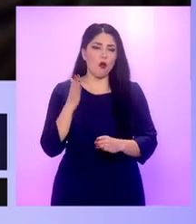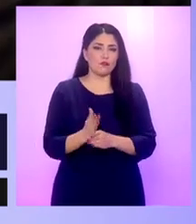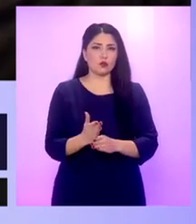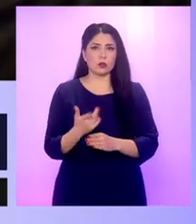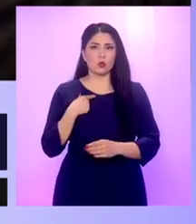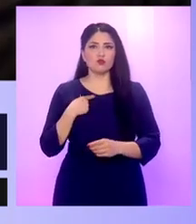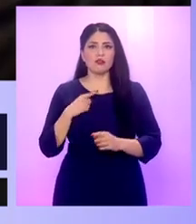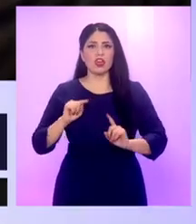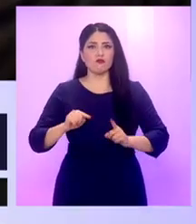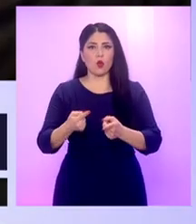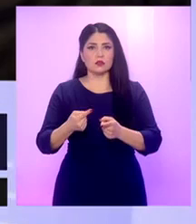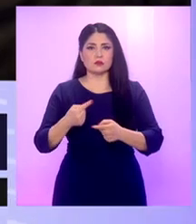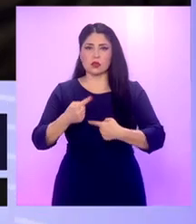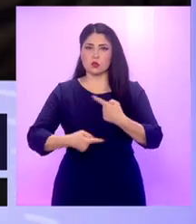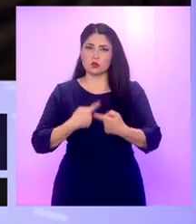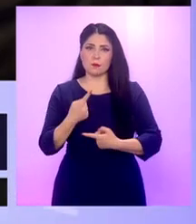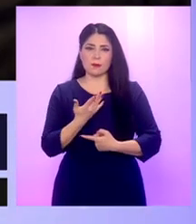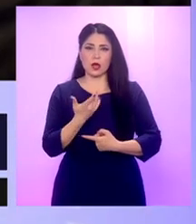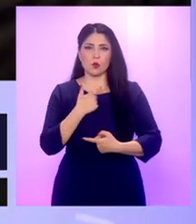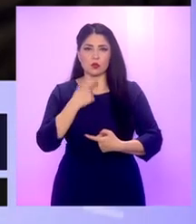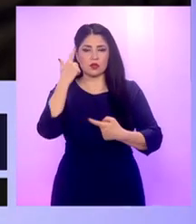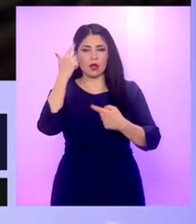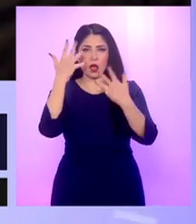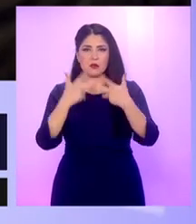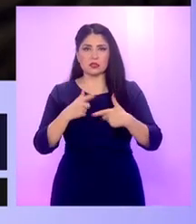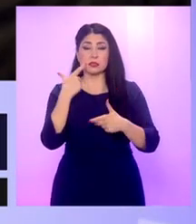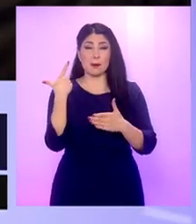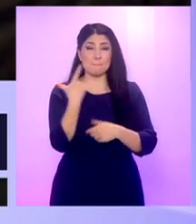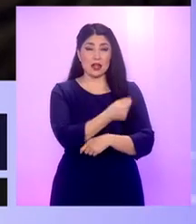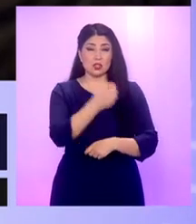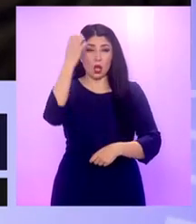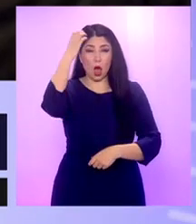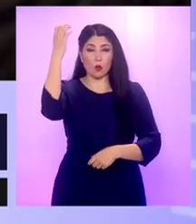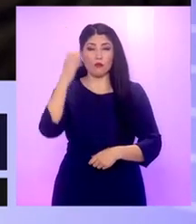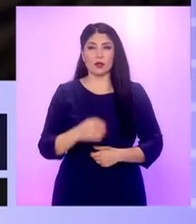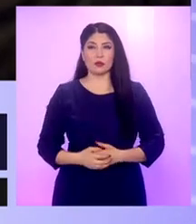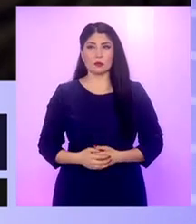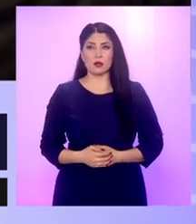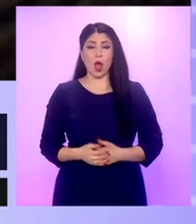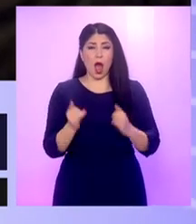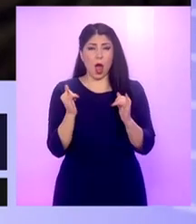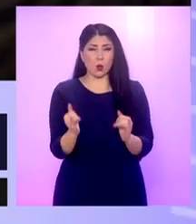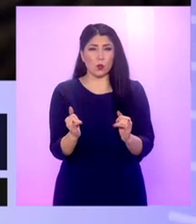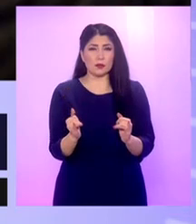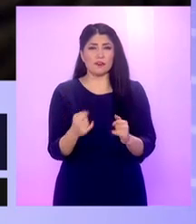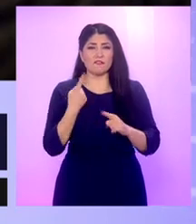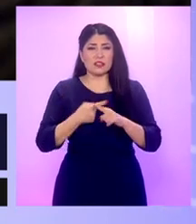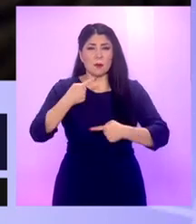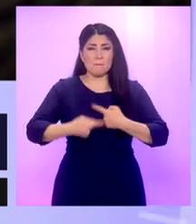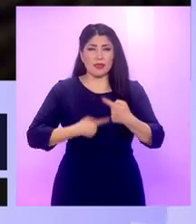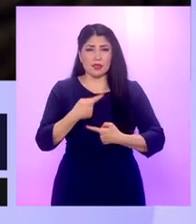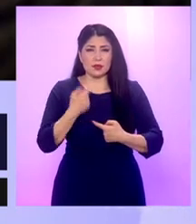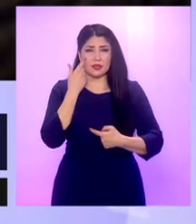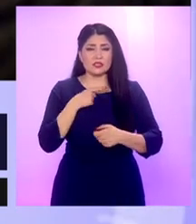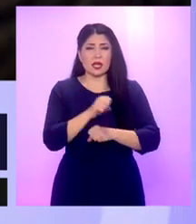care nici nu vreau să le calculez acum, și anume să iasă de la guvernare. Să iasă la guvernare în acest moment, în pandemie.